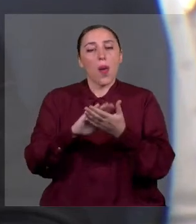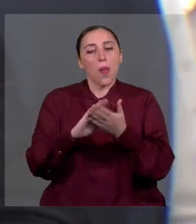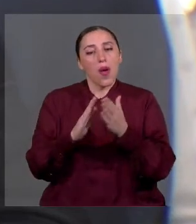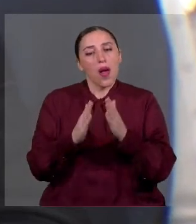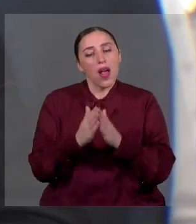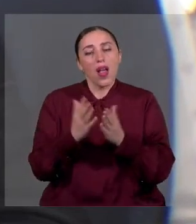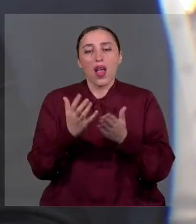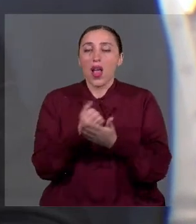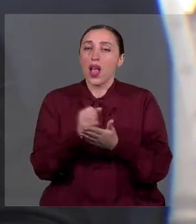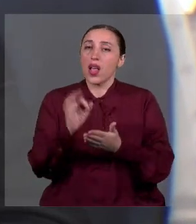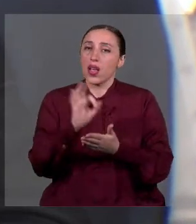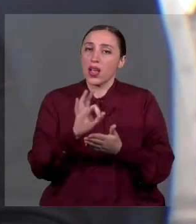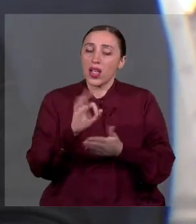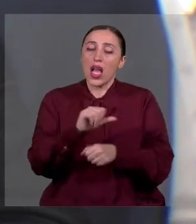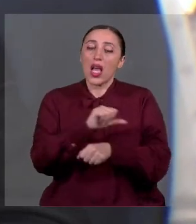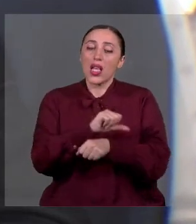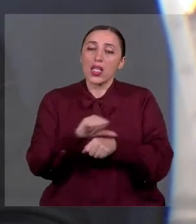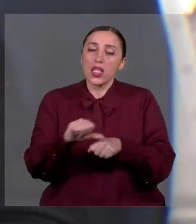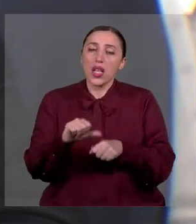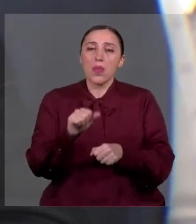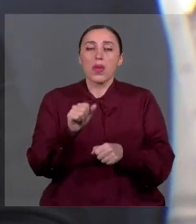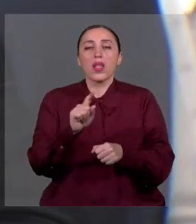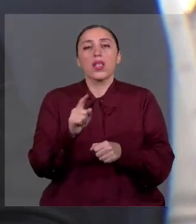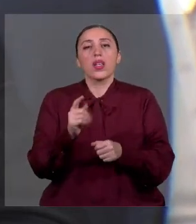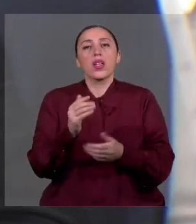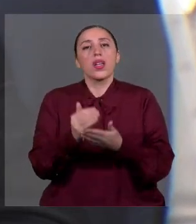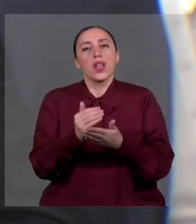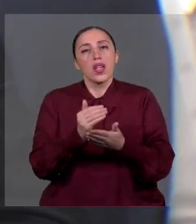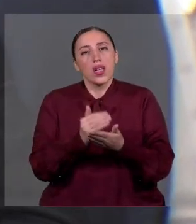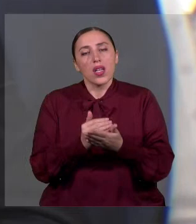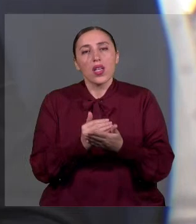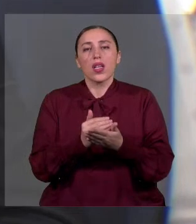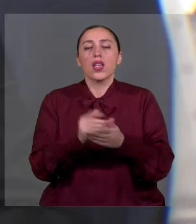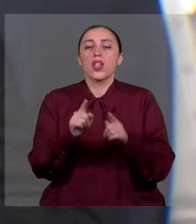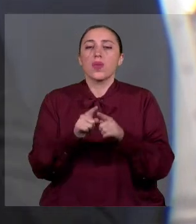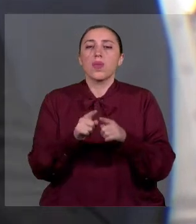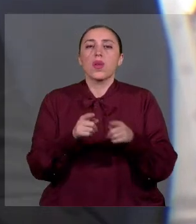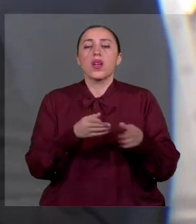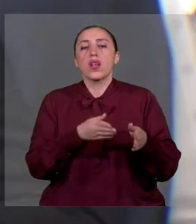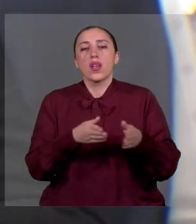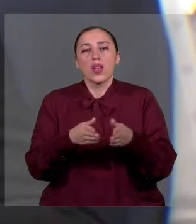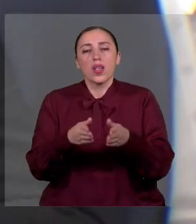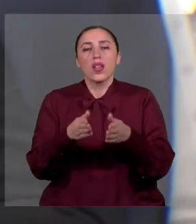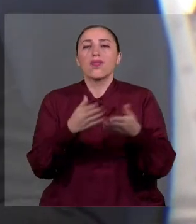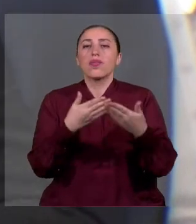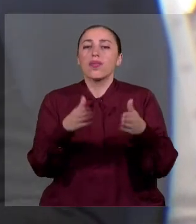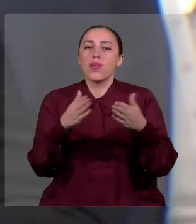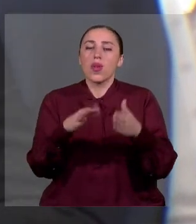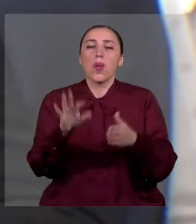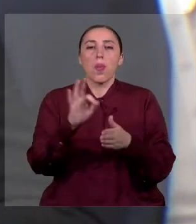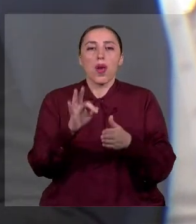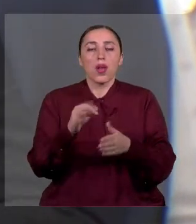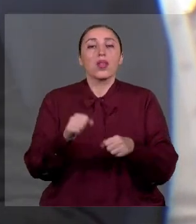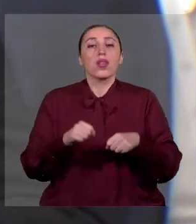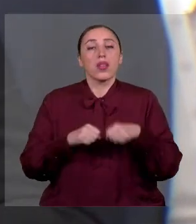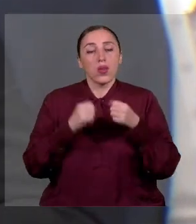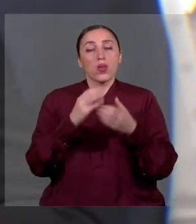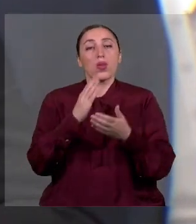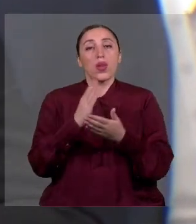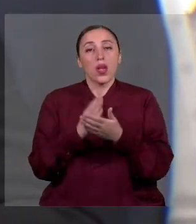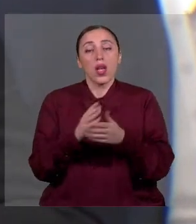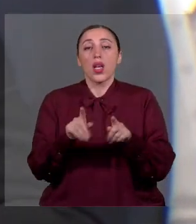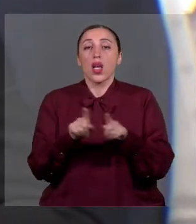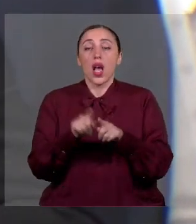պայմանավորվածությունների հասնելու, սահմանների իրավական ձևակերպման եւ տրանսպորտային ուղիների ապաշրջափակման ուղղությամբ։ Դրա հետ